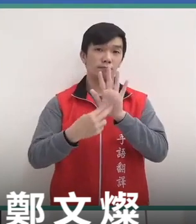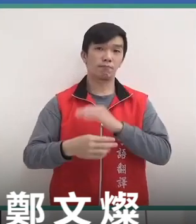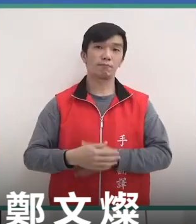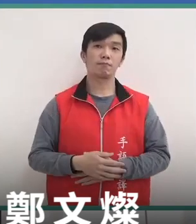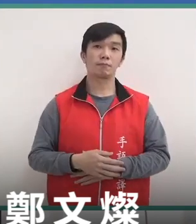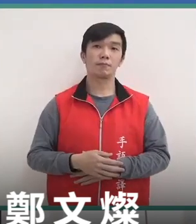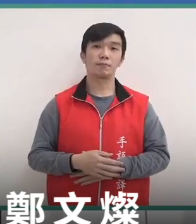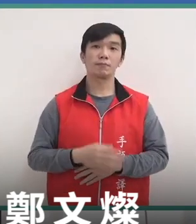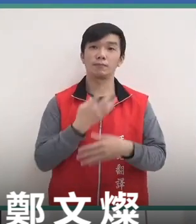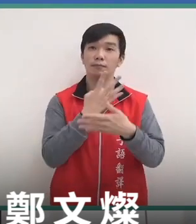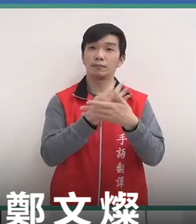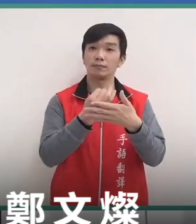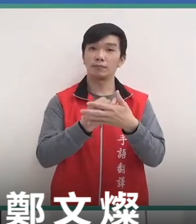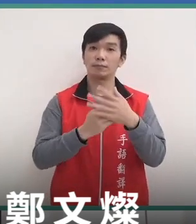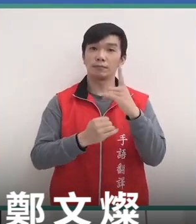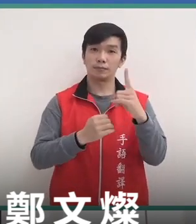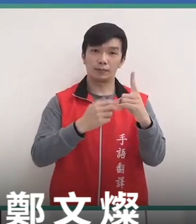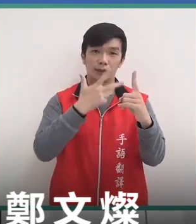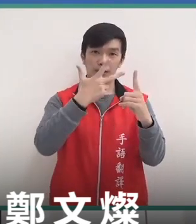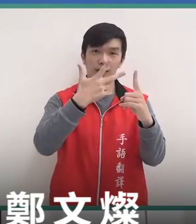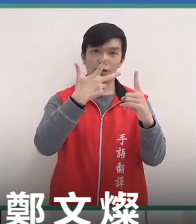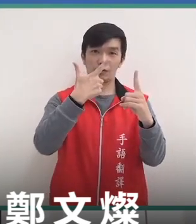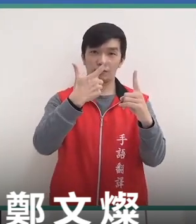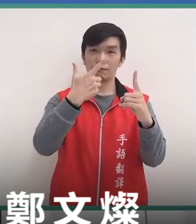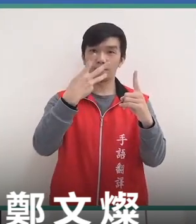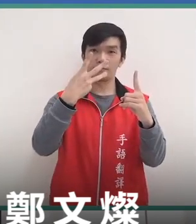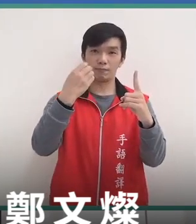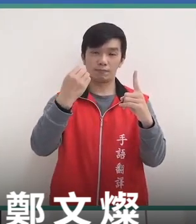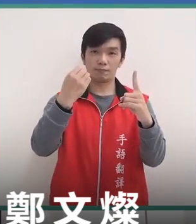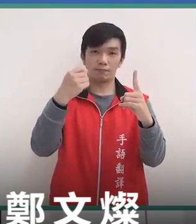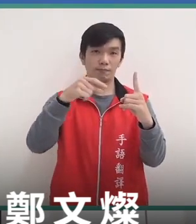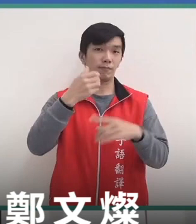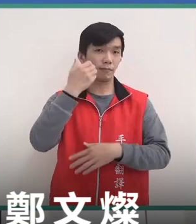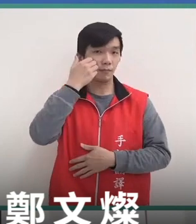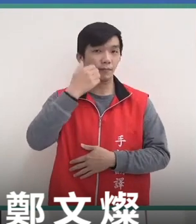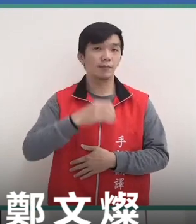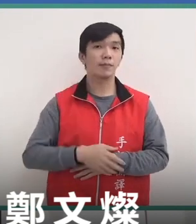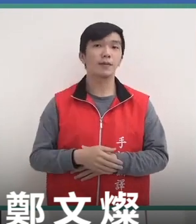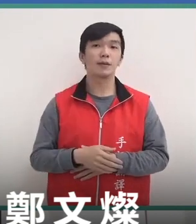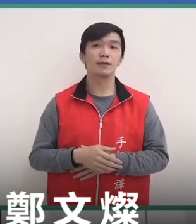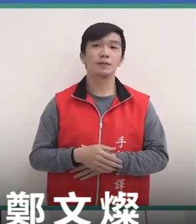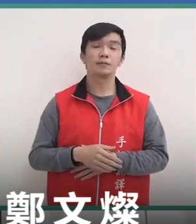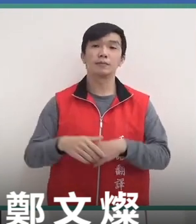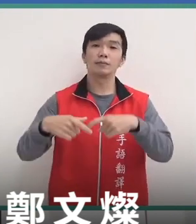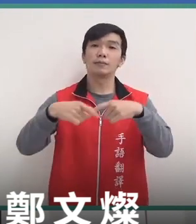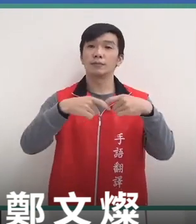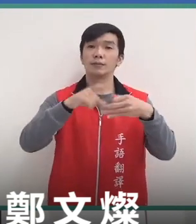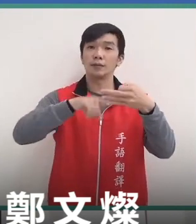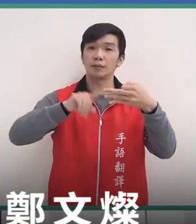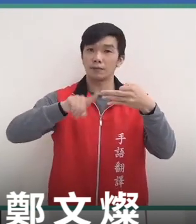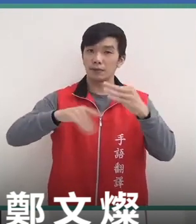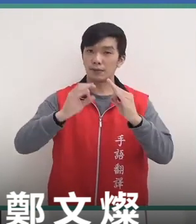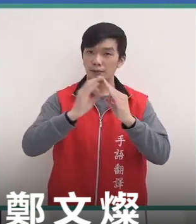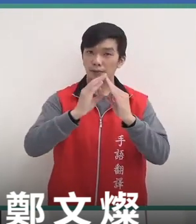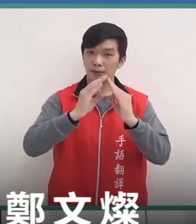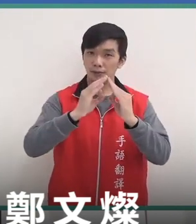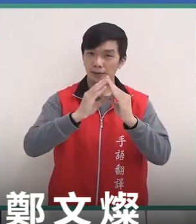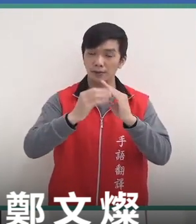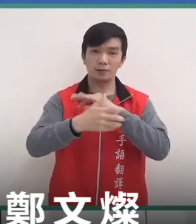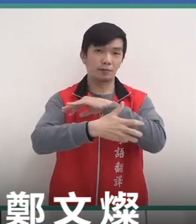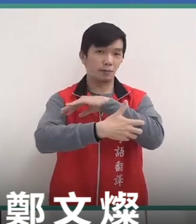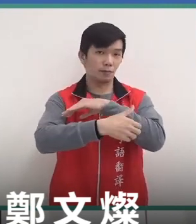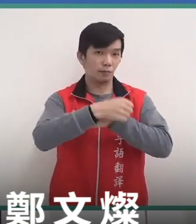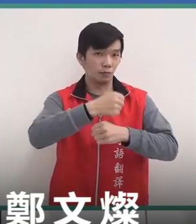的这个他是联邦银行行员那他的男友确诊案号